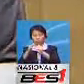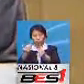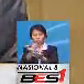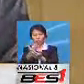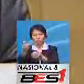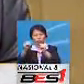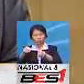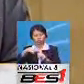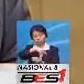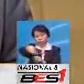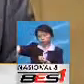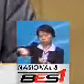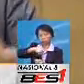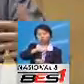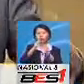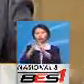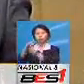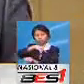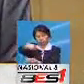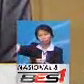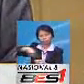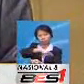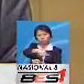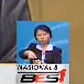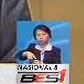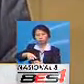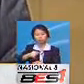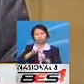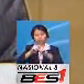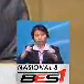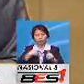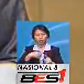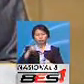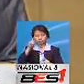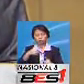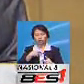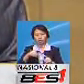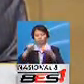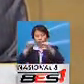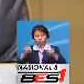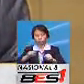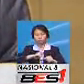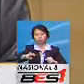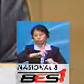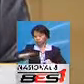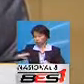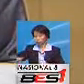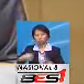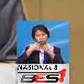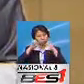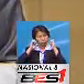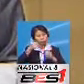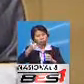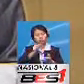sekitar outskirt dengan izin sub daripada C tetapi ada sistem pengangkutan yang eisien dengan ini